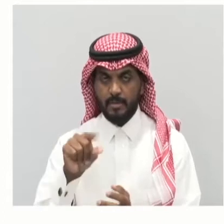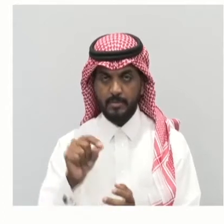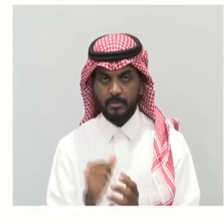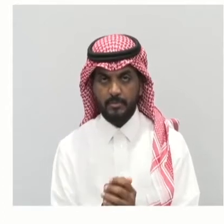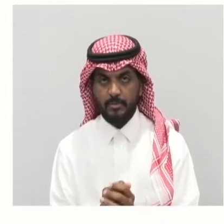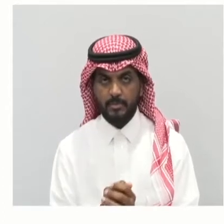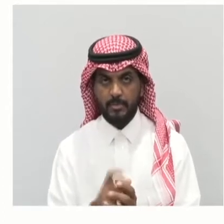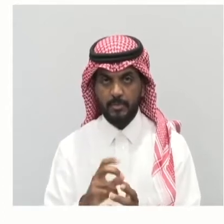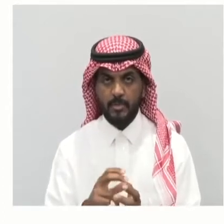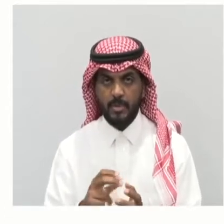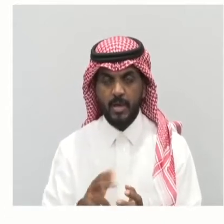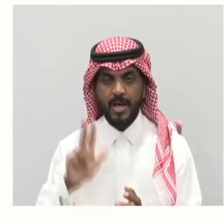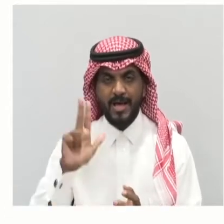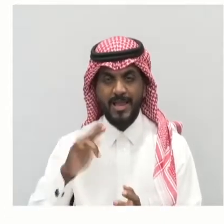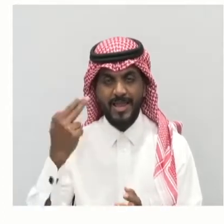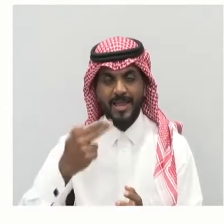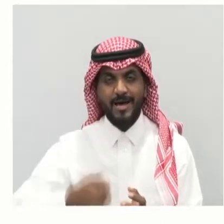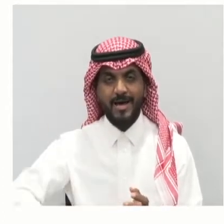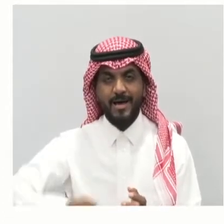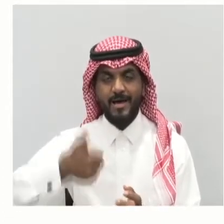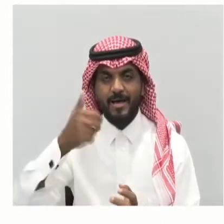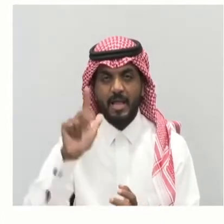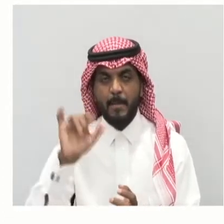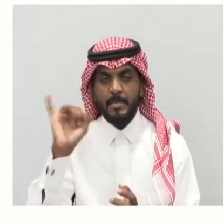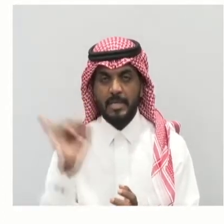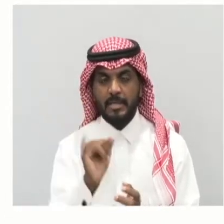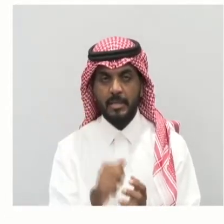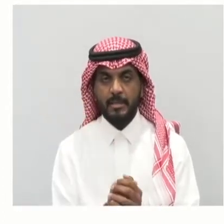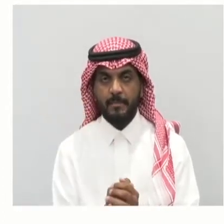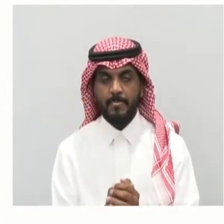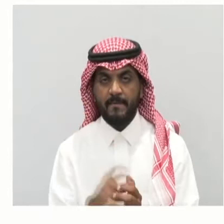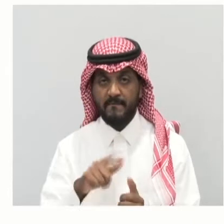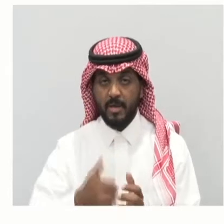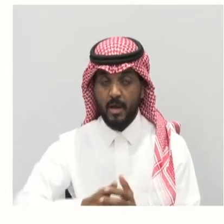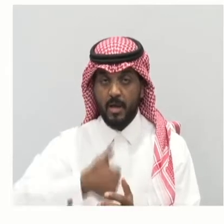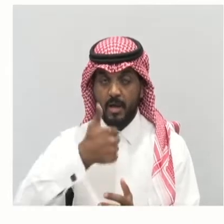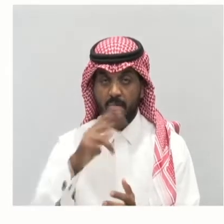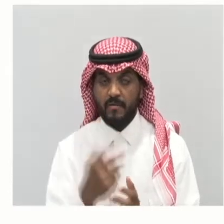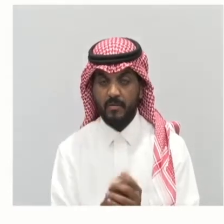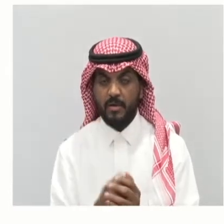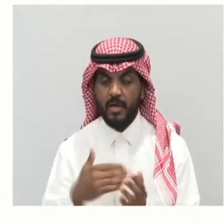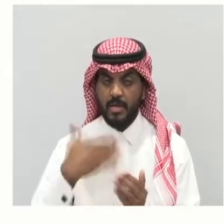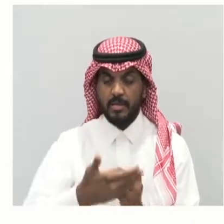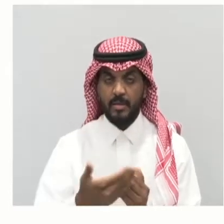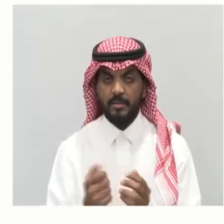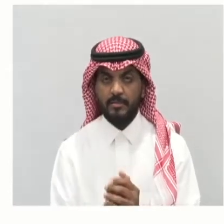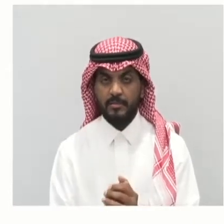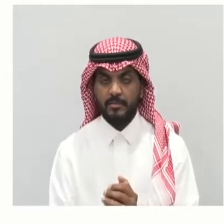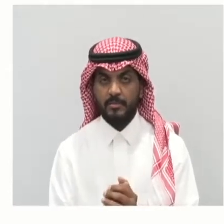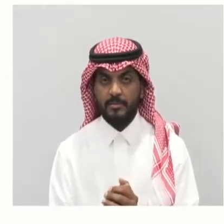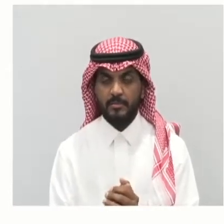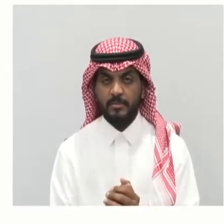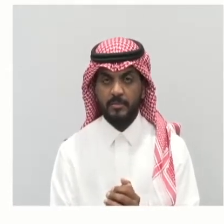أحسنتم، العالمي. هنا يا معلمتي يوجد مد بالألف. أحسنتم. أيضا